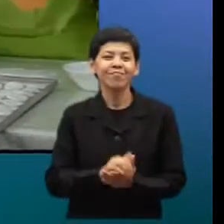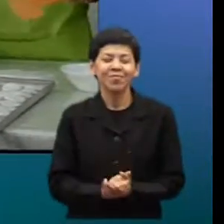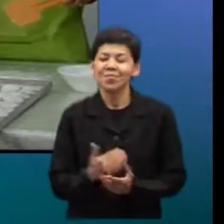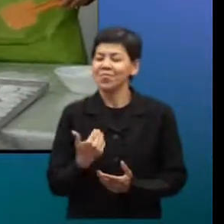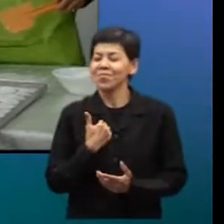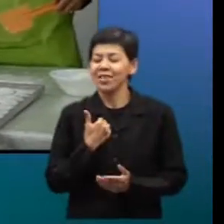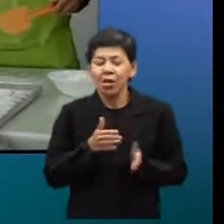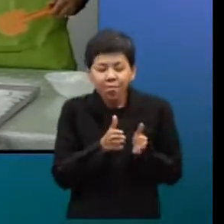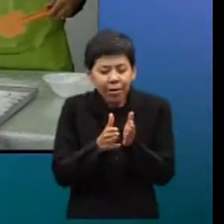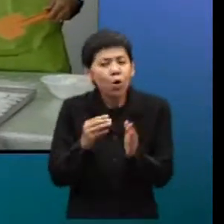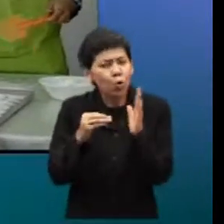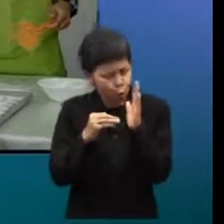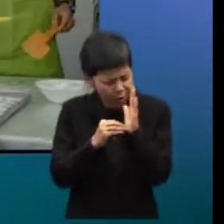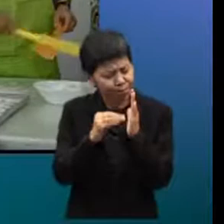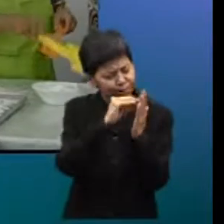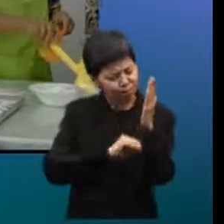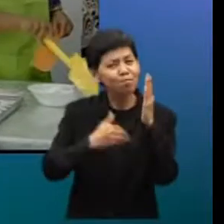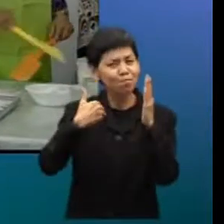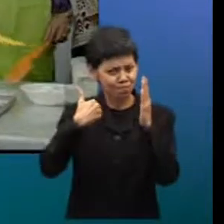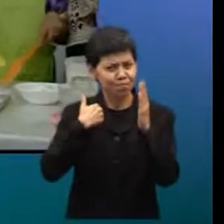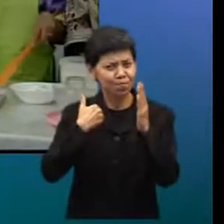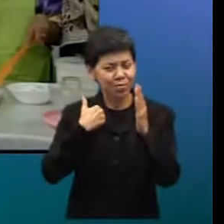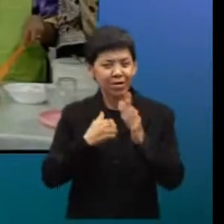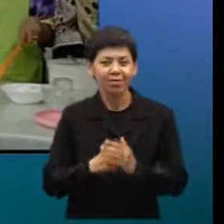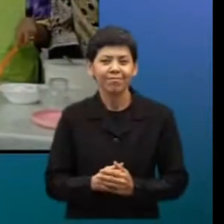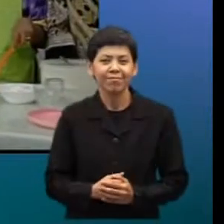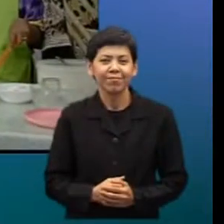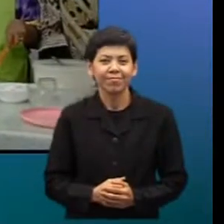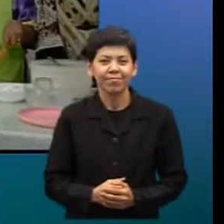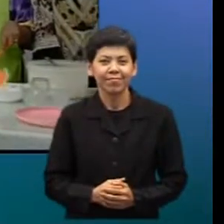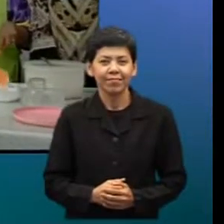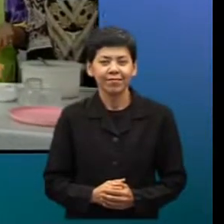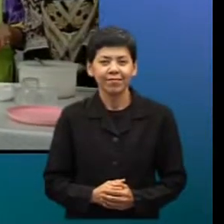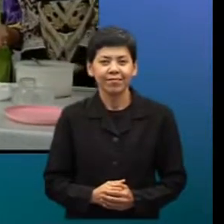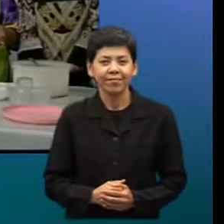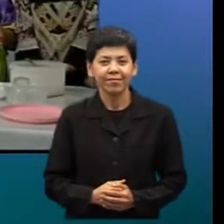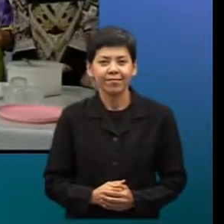ยครับเพราะเขามีสาขาทั้งกรุงเทพและต่างจังหวัด